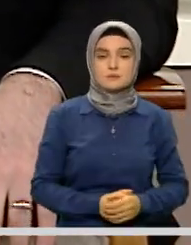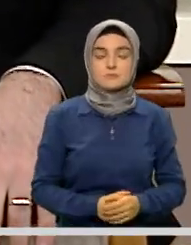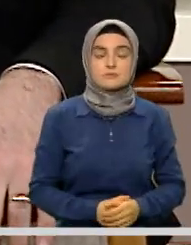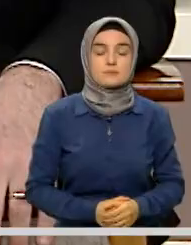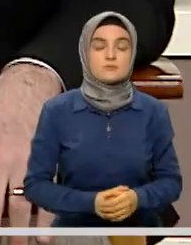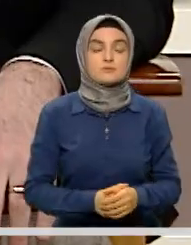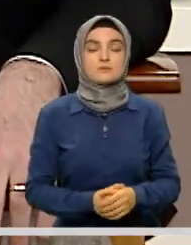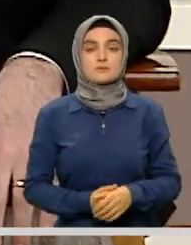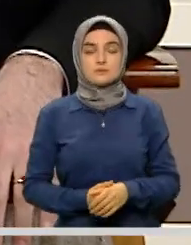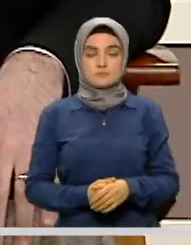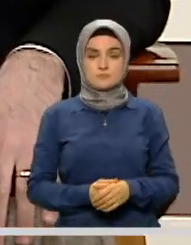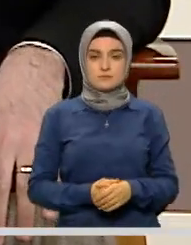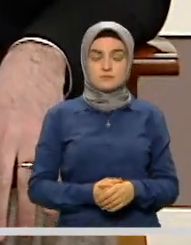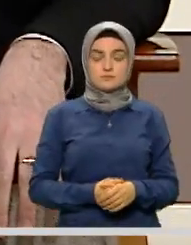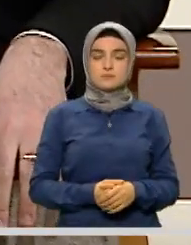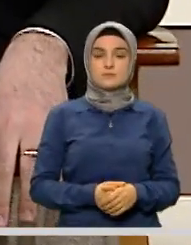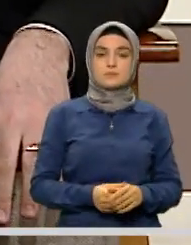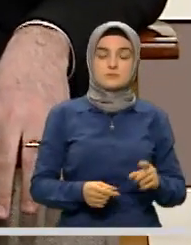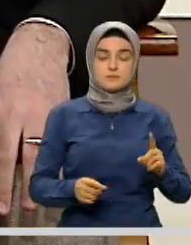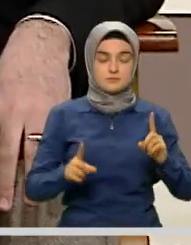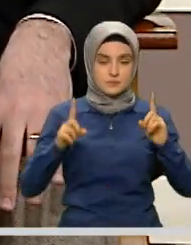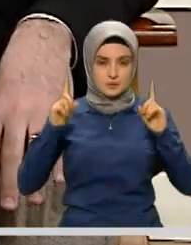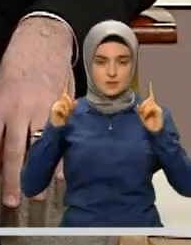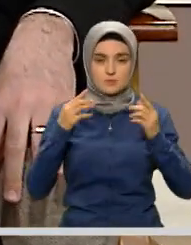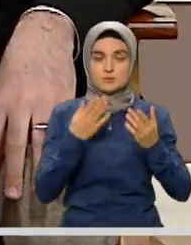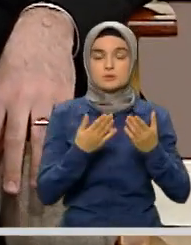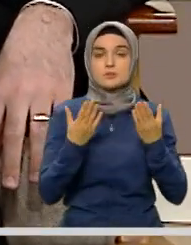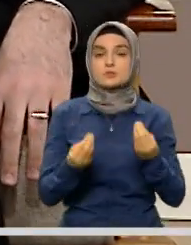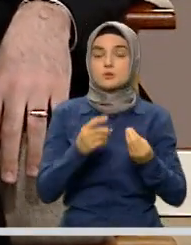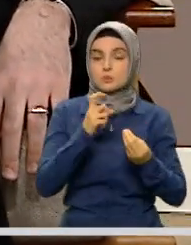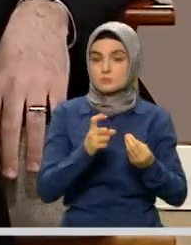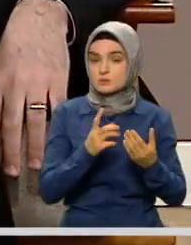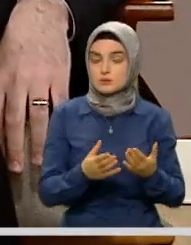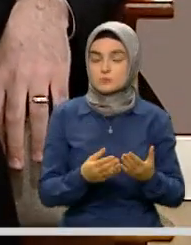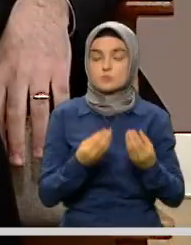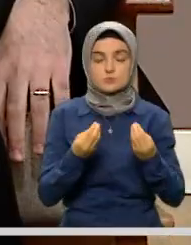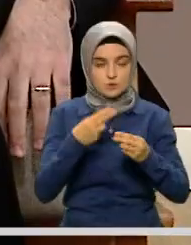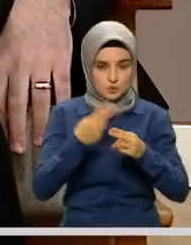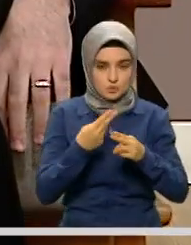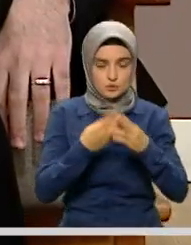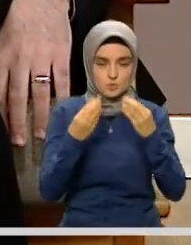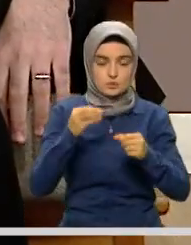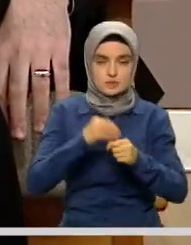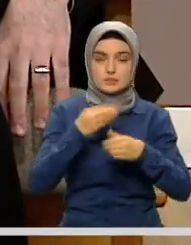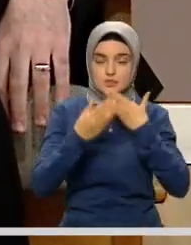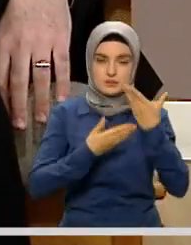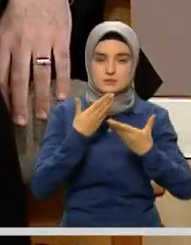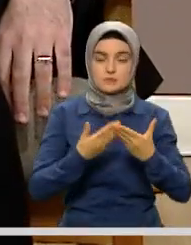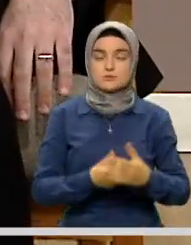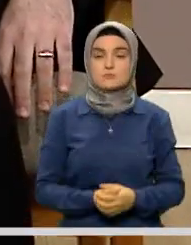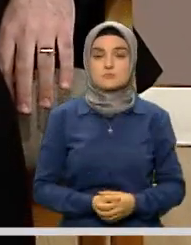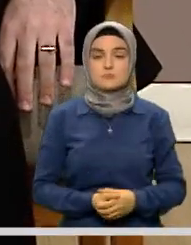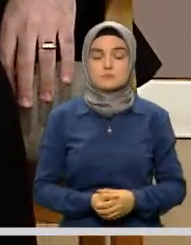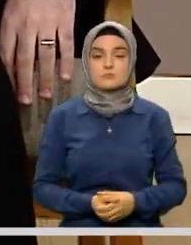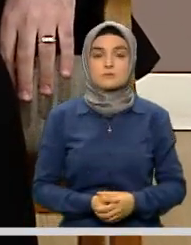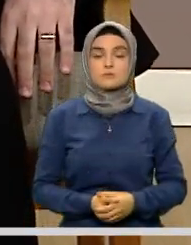yani hani tevbe şeyinin nasıl olmasına güzel bir örnek olduğu için anlatıyorum. Evet. Ve adım adım adım